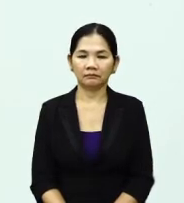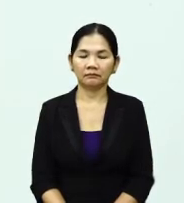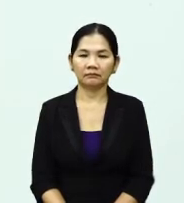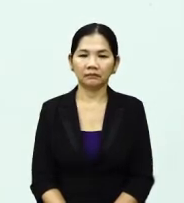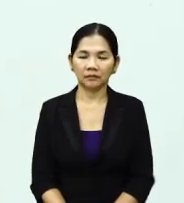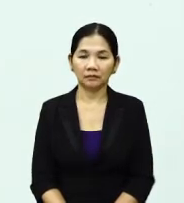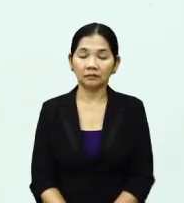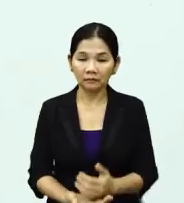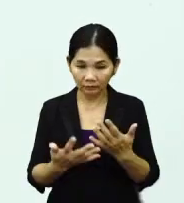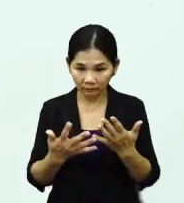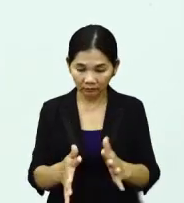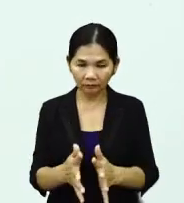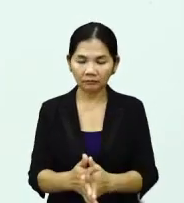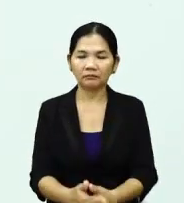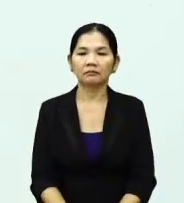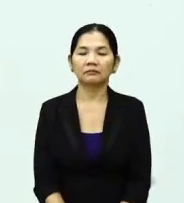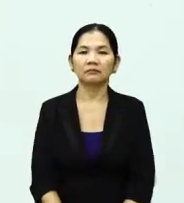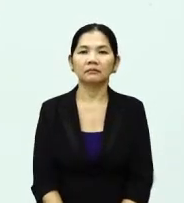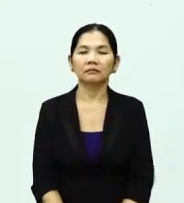Ta chết rồi nấy.